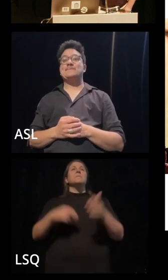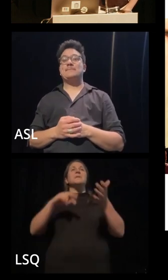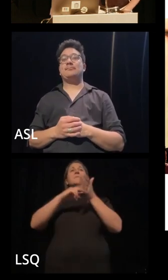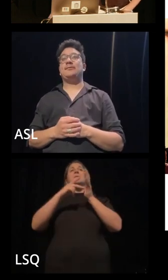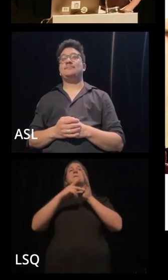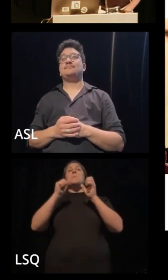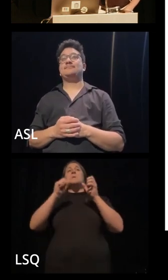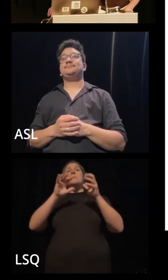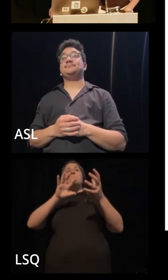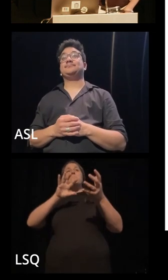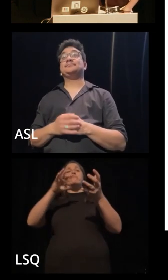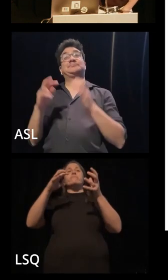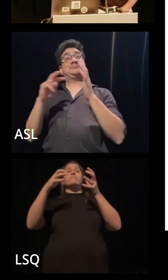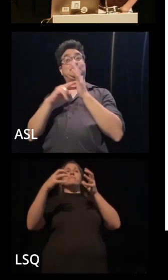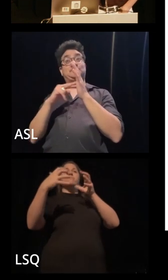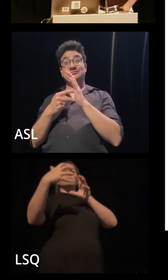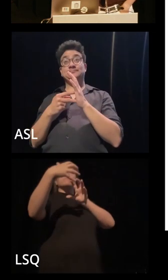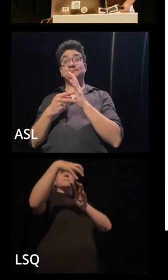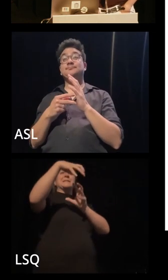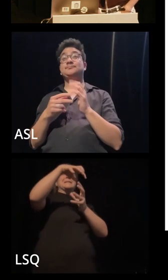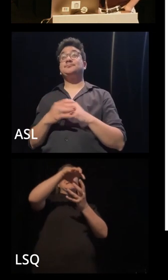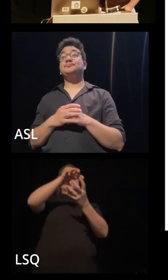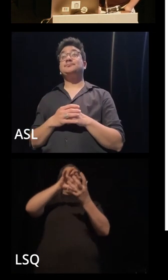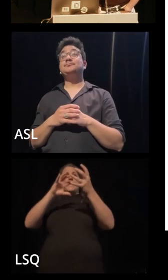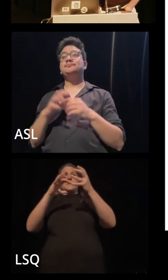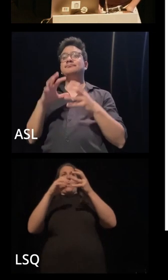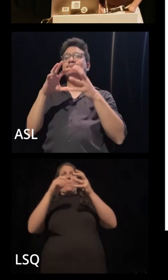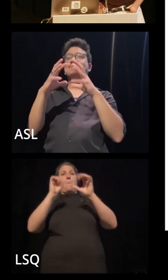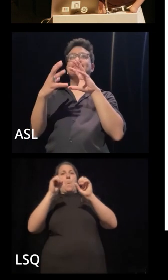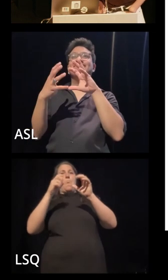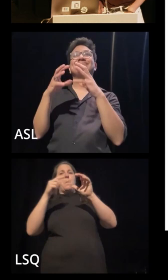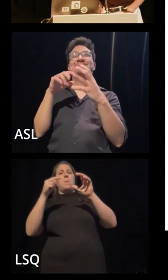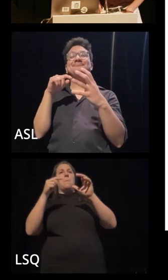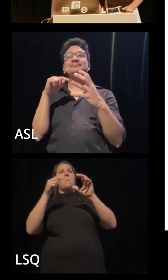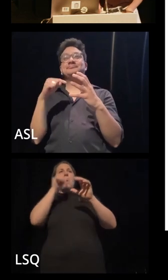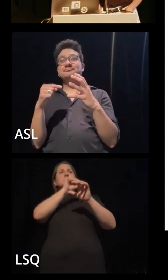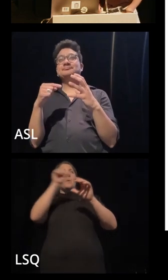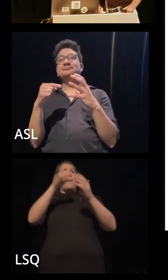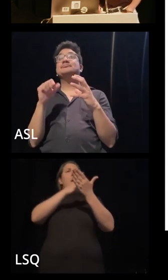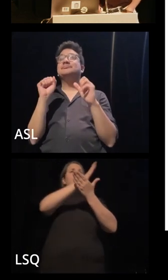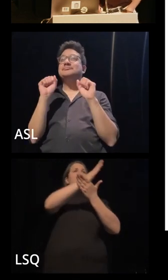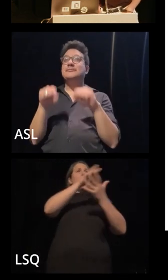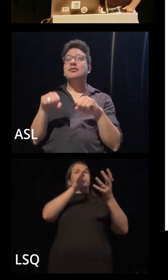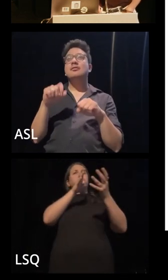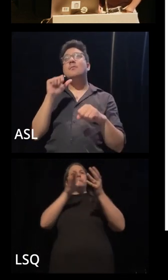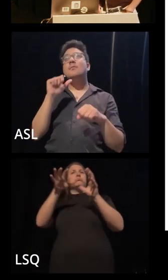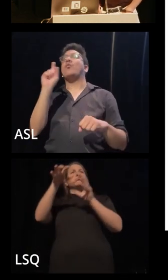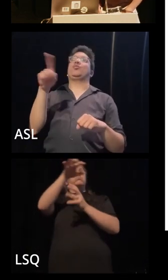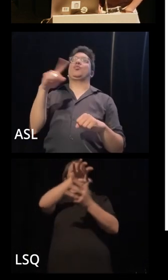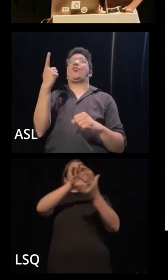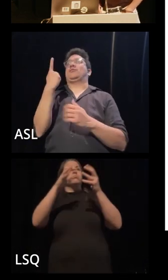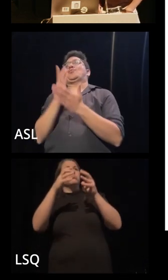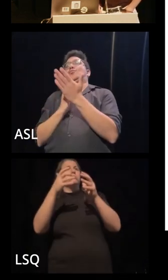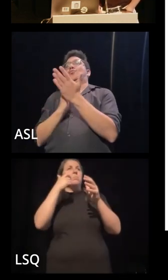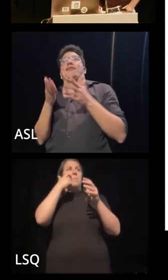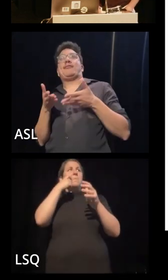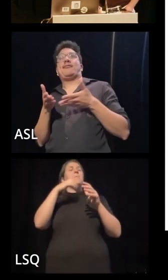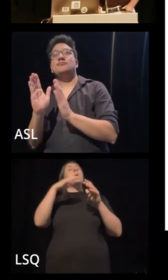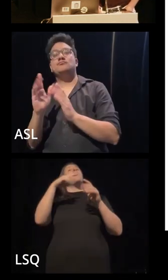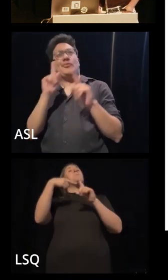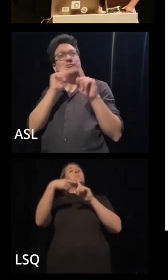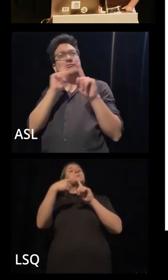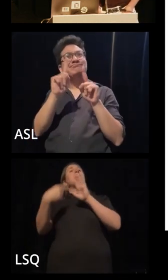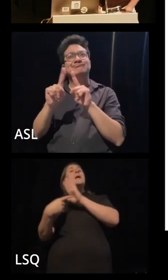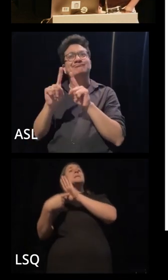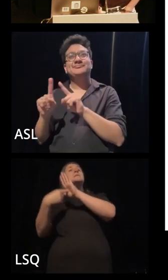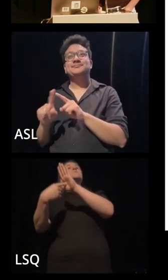dimensions. D'une part, dans un processus curatorial pour être transformé en une exposition